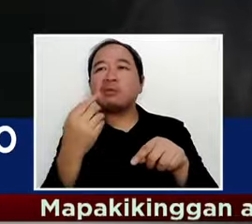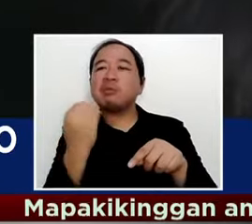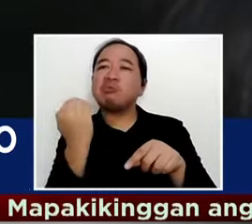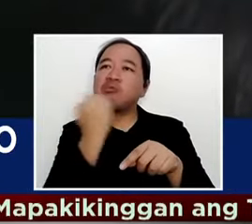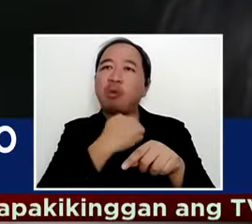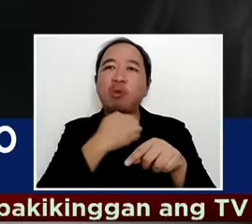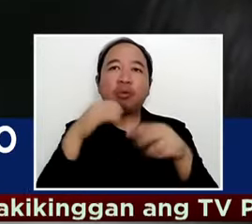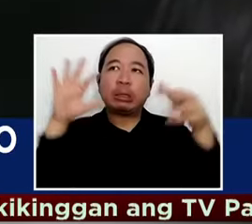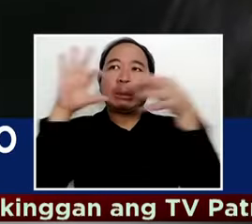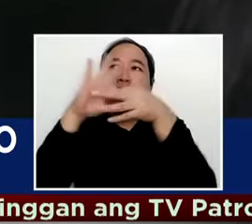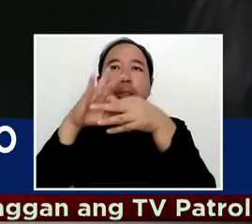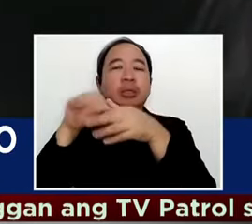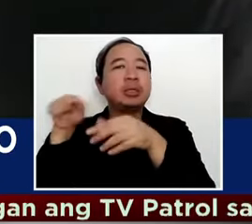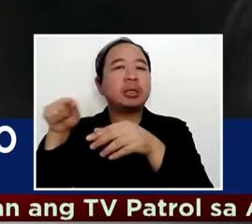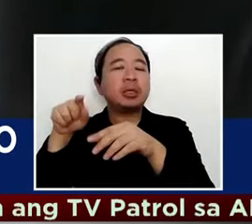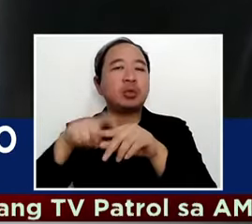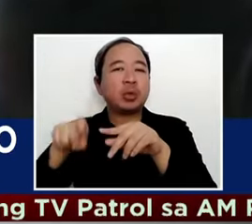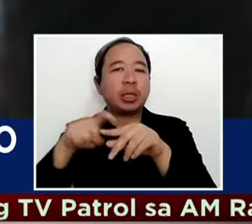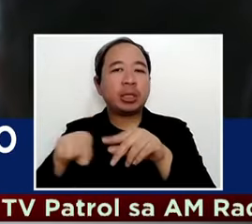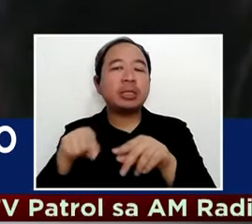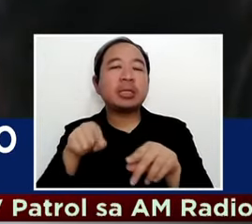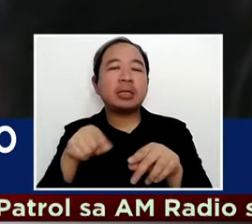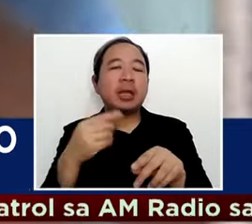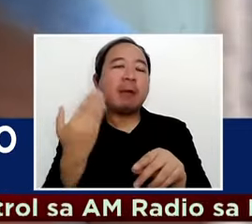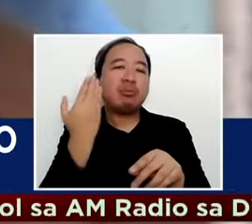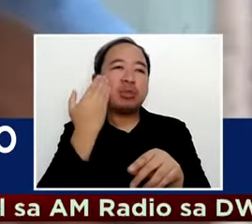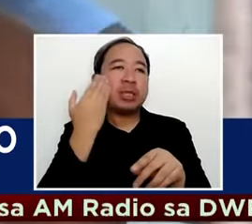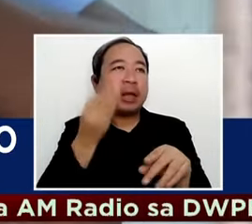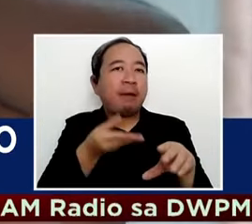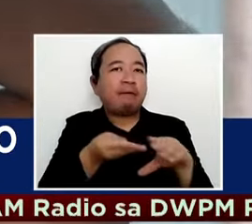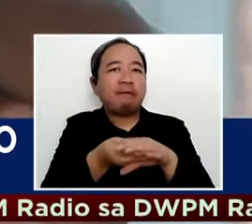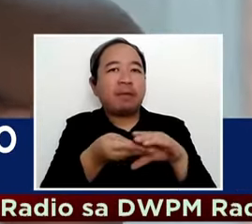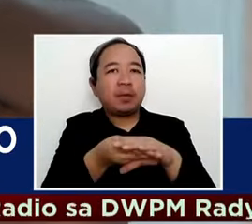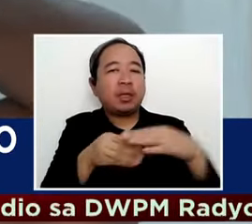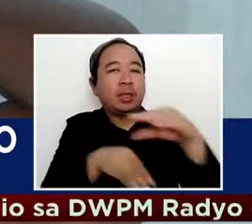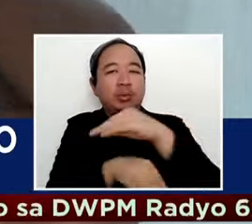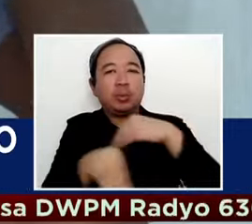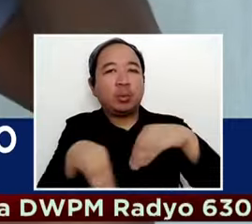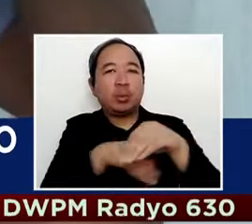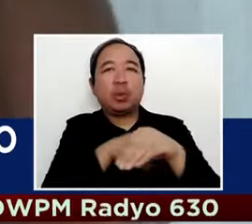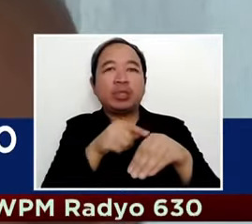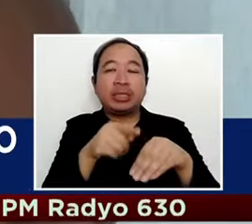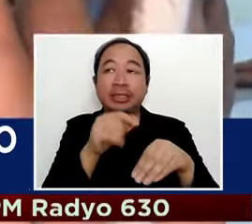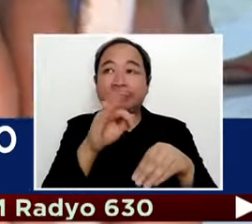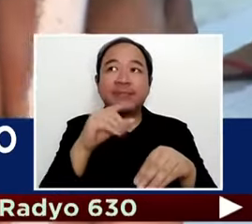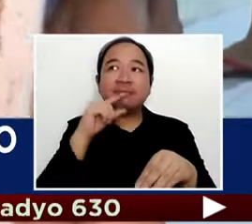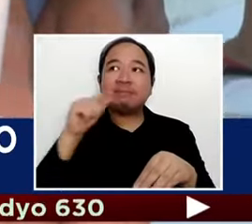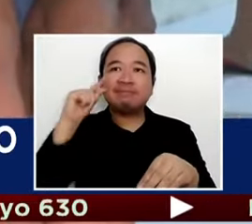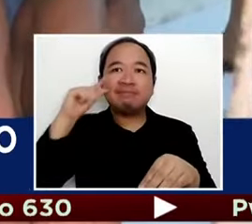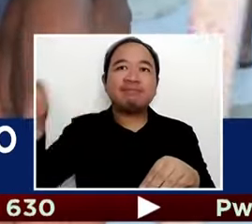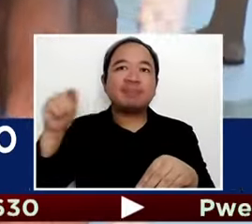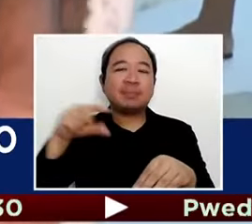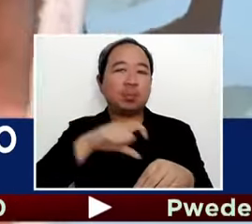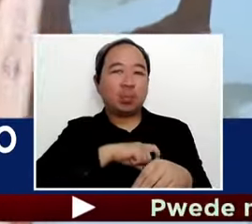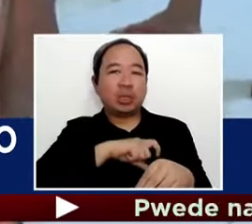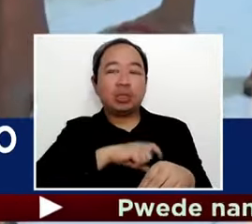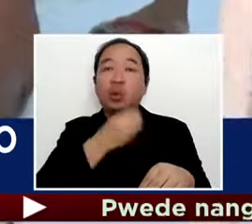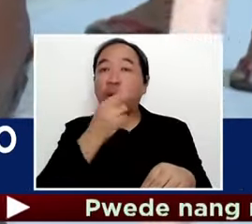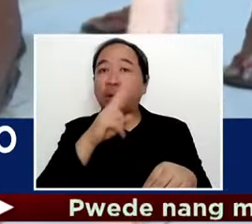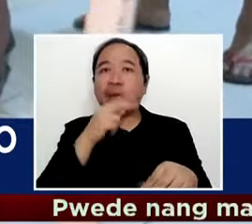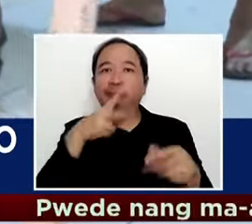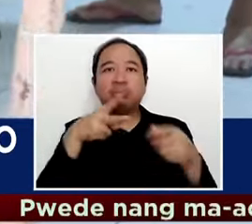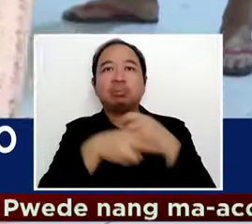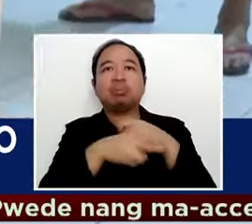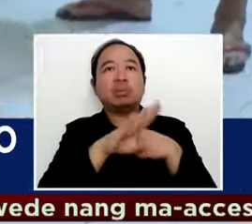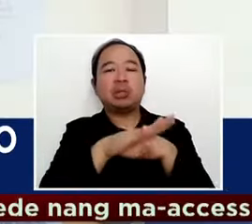kuryente. Doon na mangingikil ng pera mga sospek kapalit umano ng hindi nila pagsumbong sa mga otoridad o kaya hindi pagputol ng